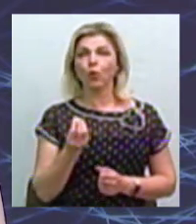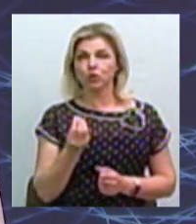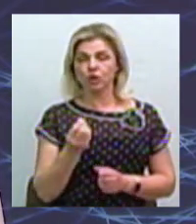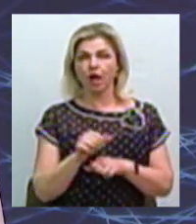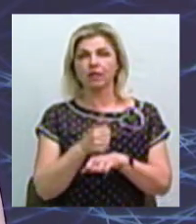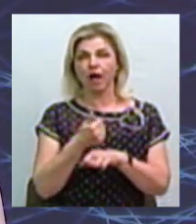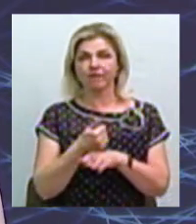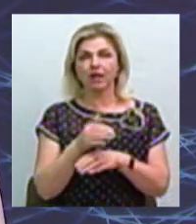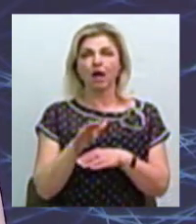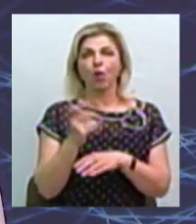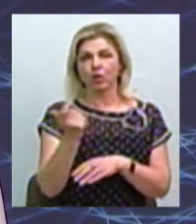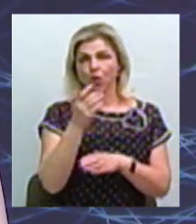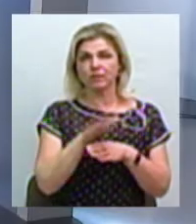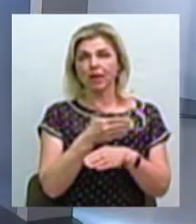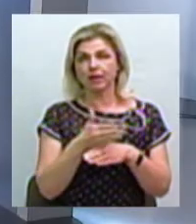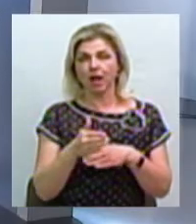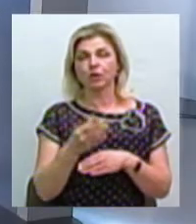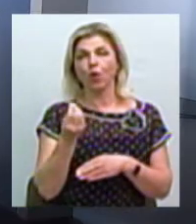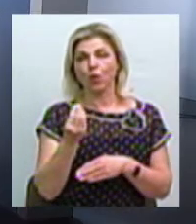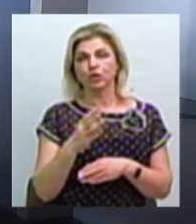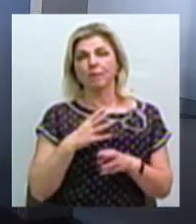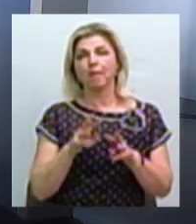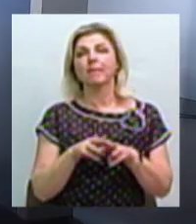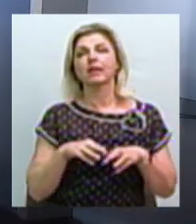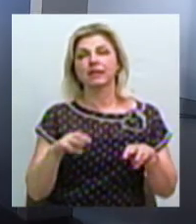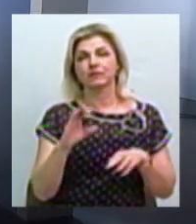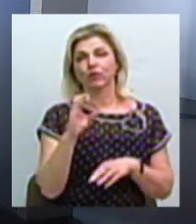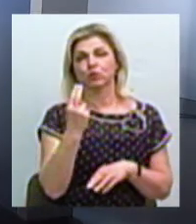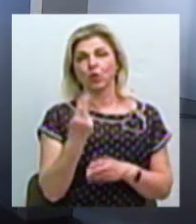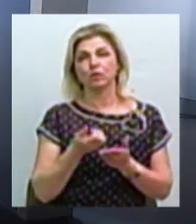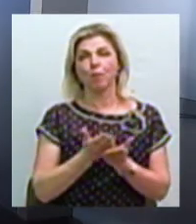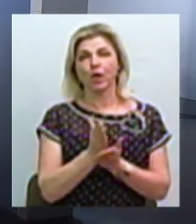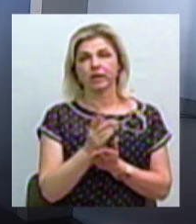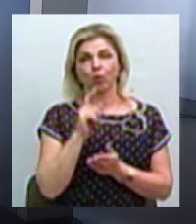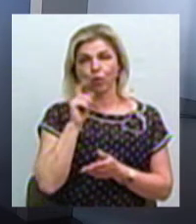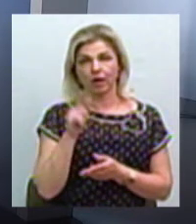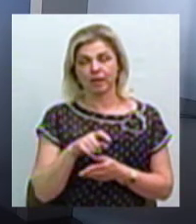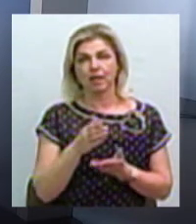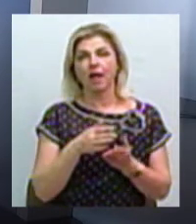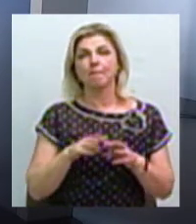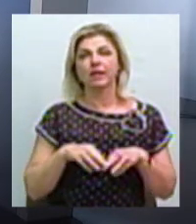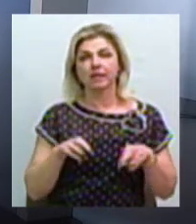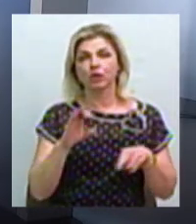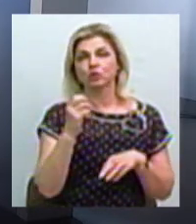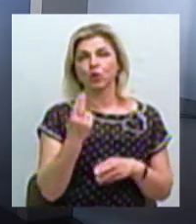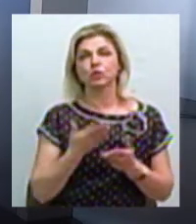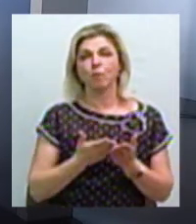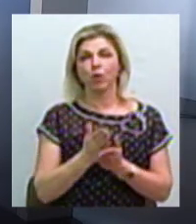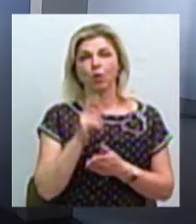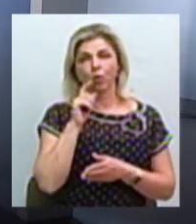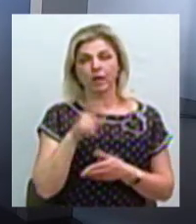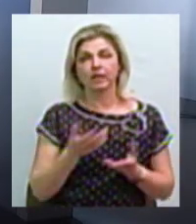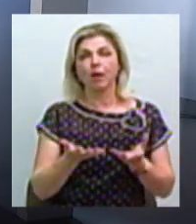головним розпорядникам коштів було Міністерство соціальної політики України. Тобто Міністерство соціальної політики України